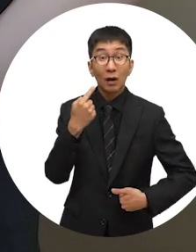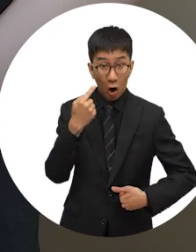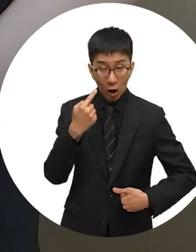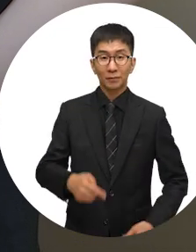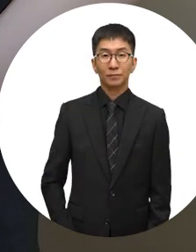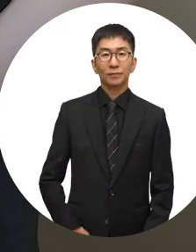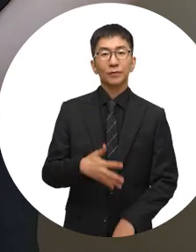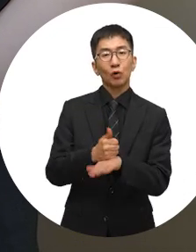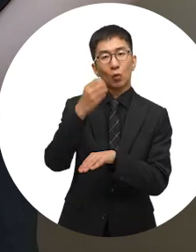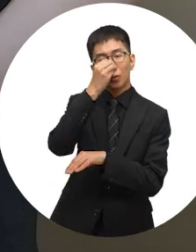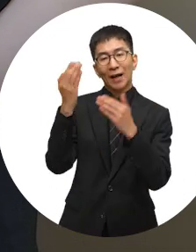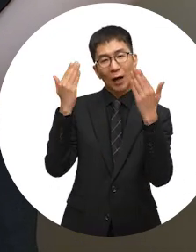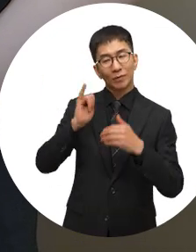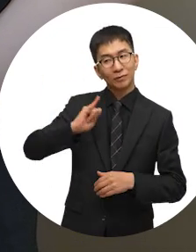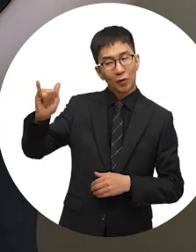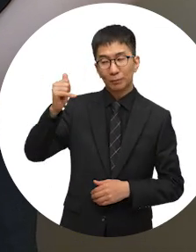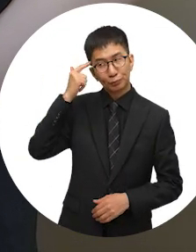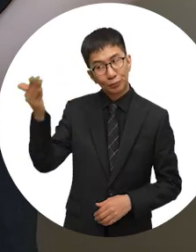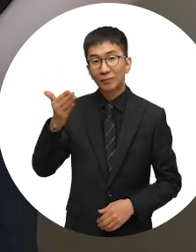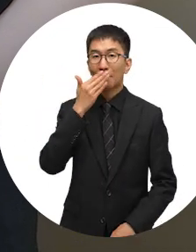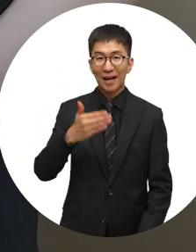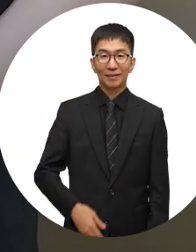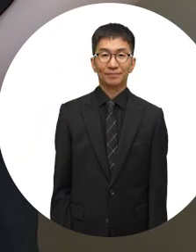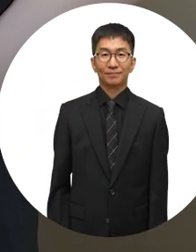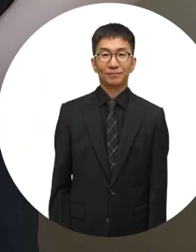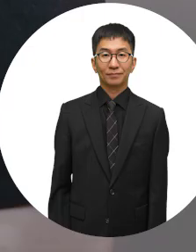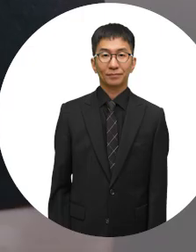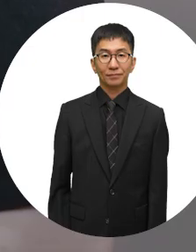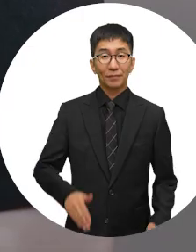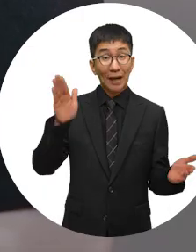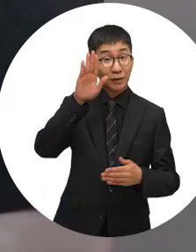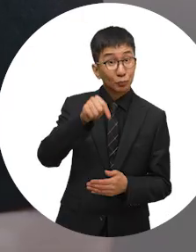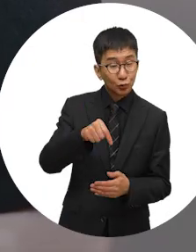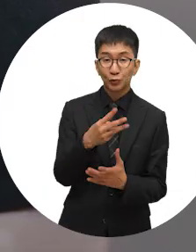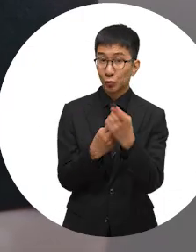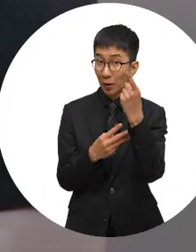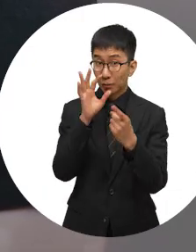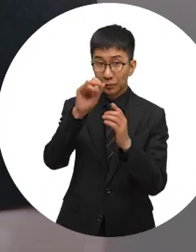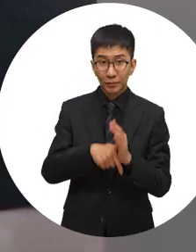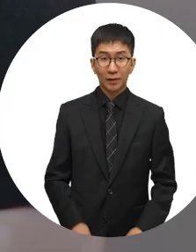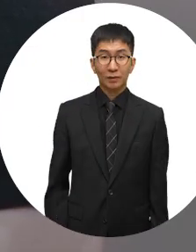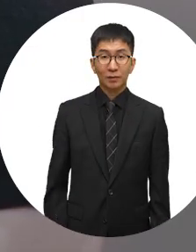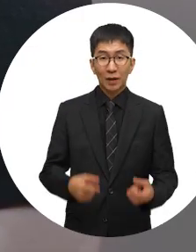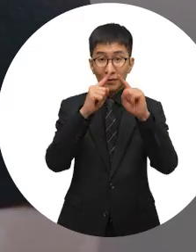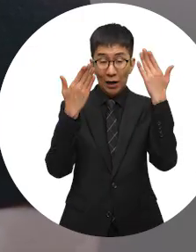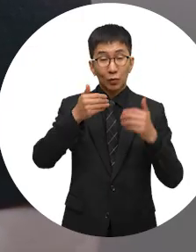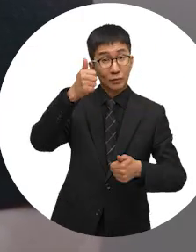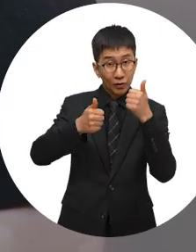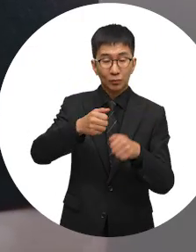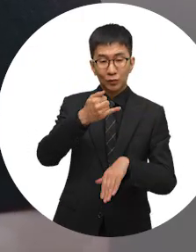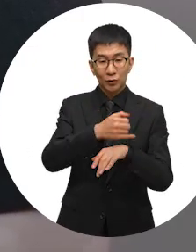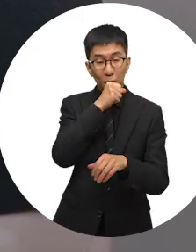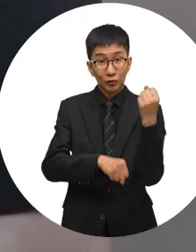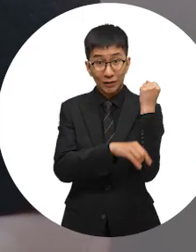하는 부분이 있다면 고교에 해당 사항을 확인 요청할 수 있습니다. 그리고 모든 학생부 종합전형에서는 수능 최저학력